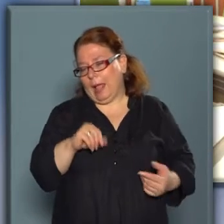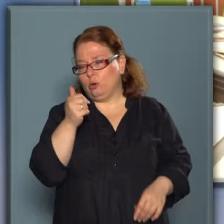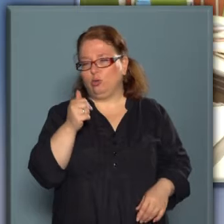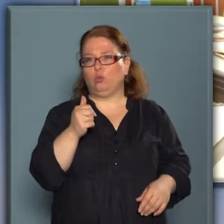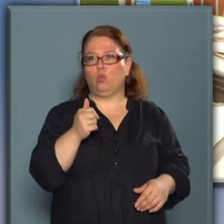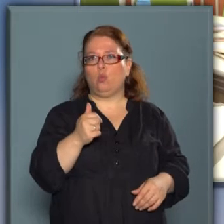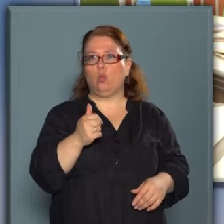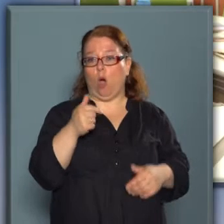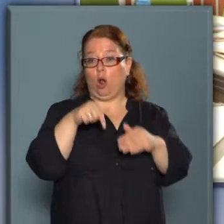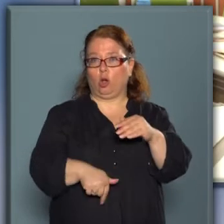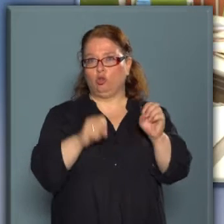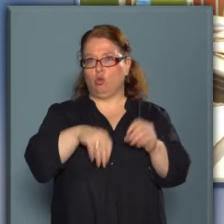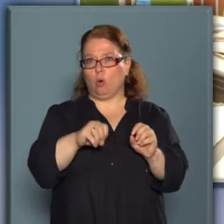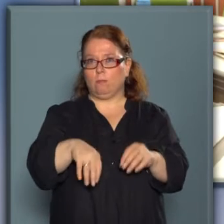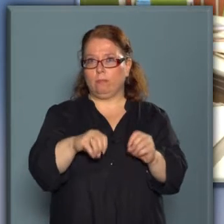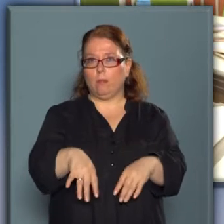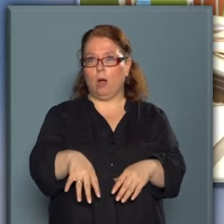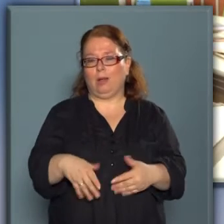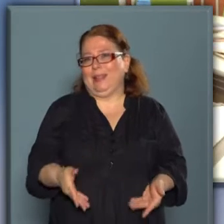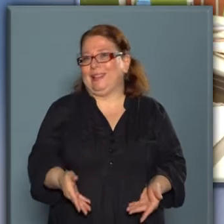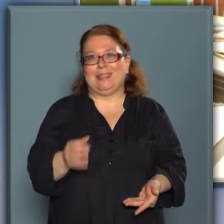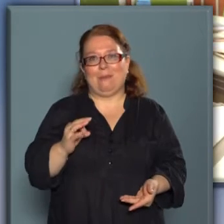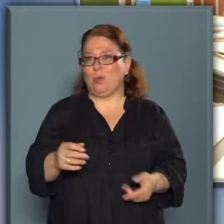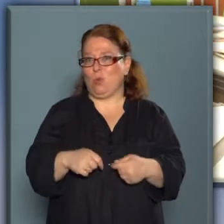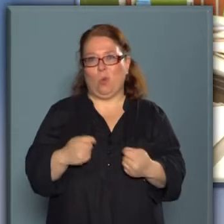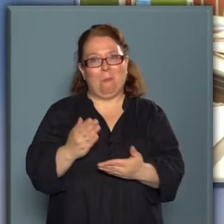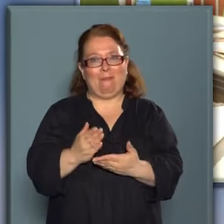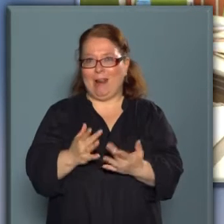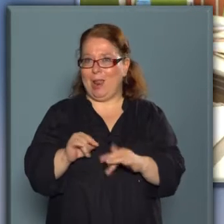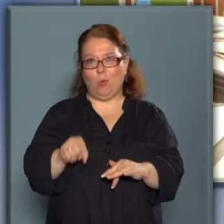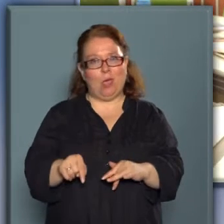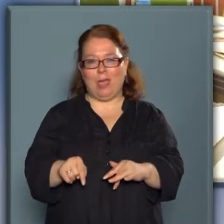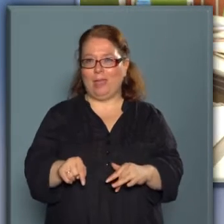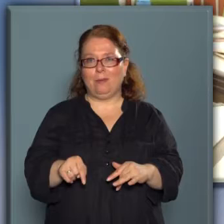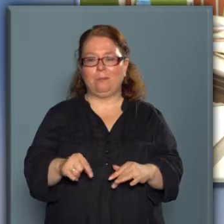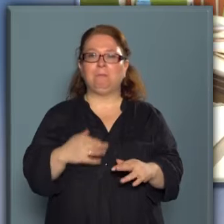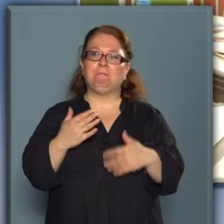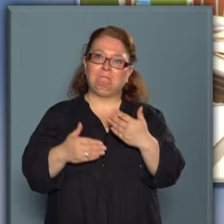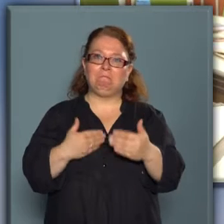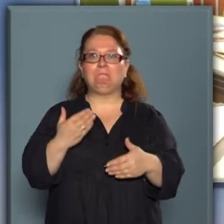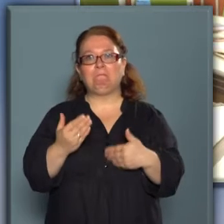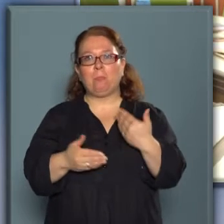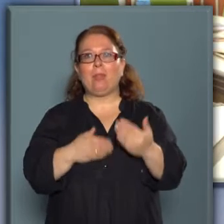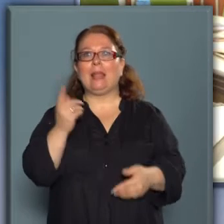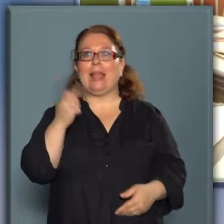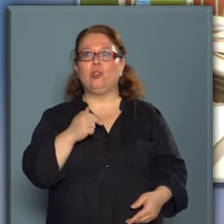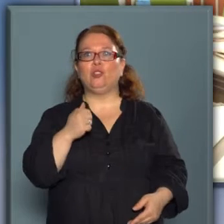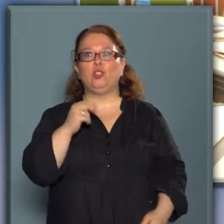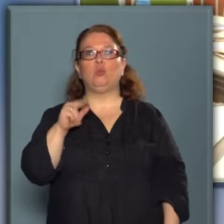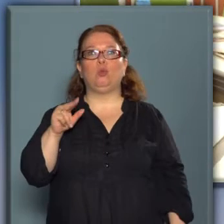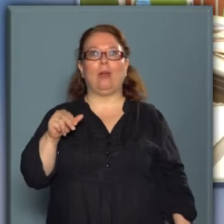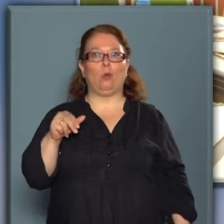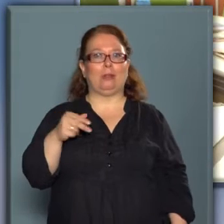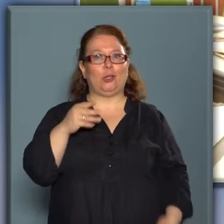hozzánk az alaksorba. Na de hát az se egy megfelelő hely. És akkor a Táncsis